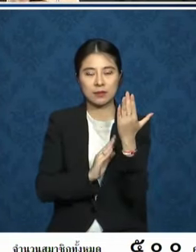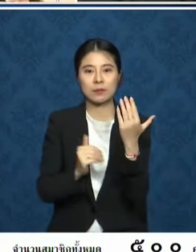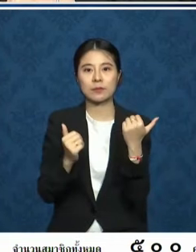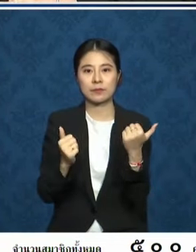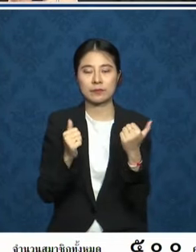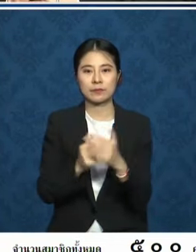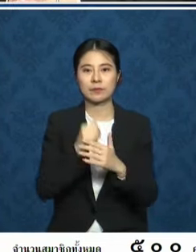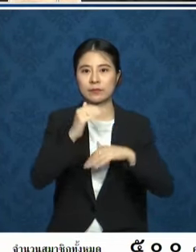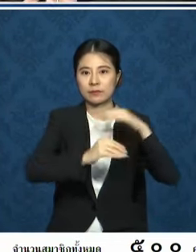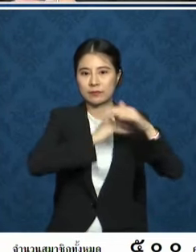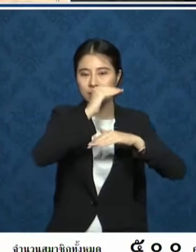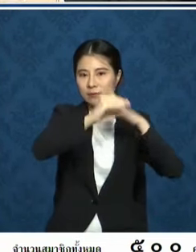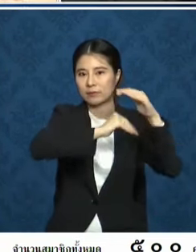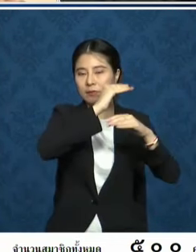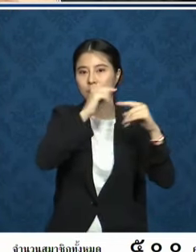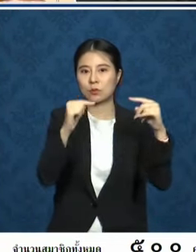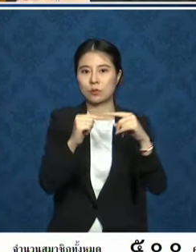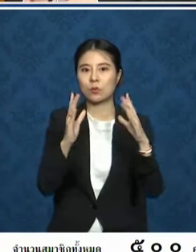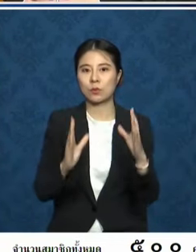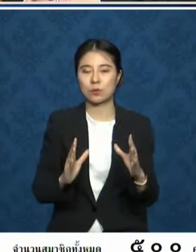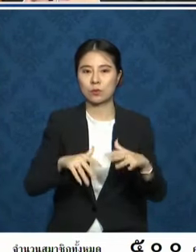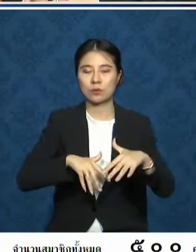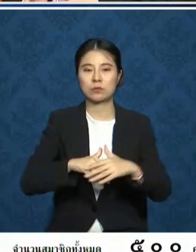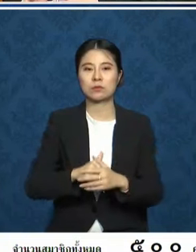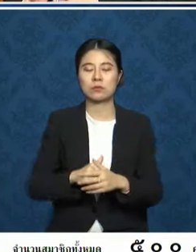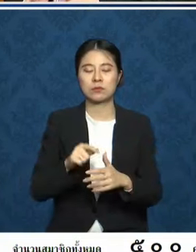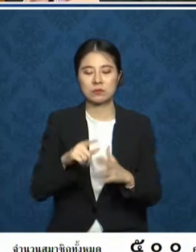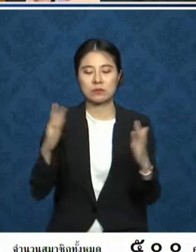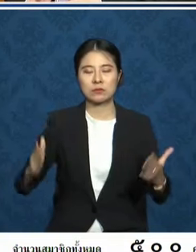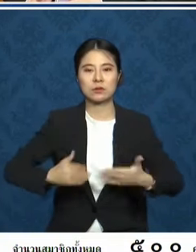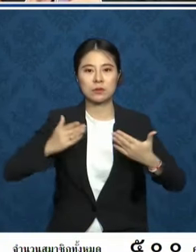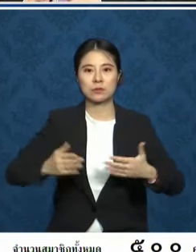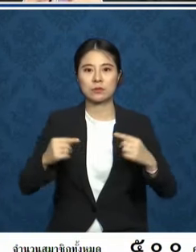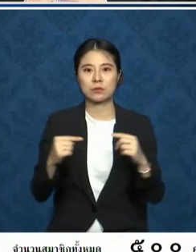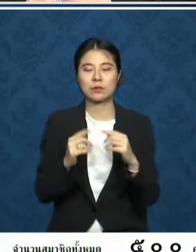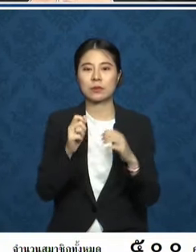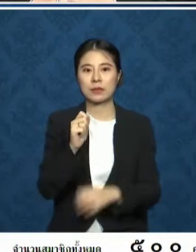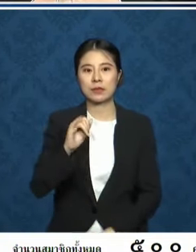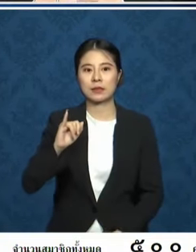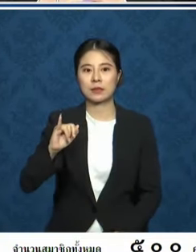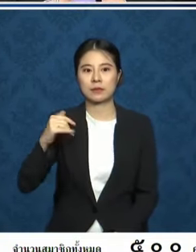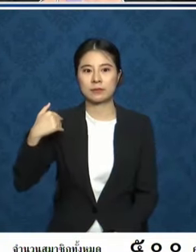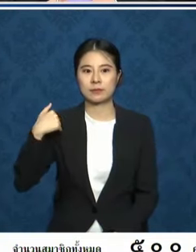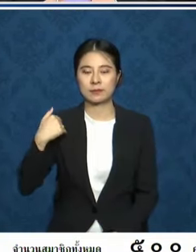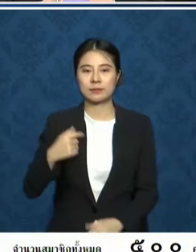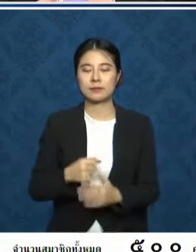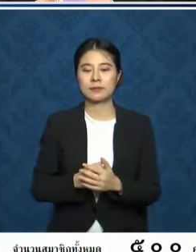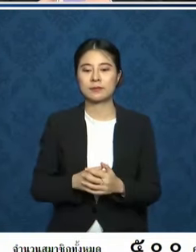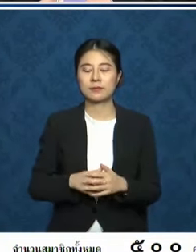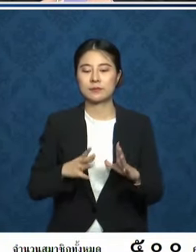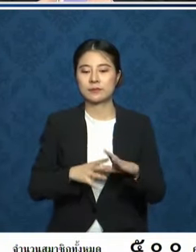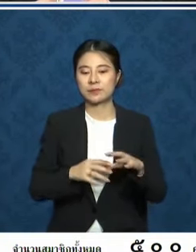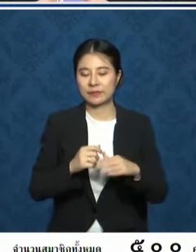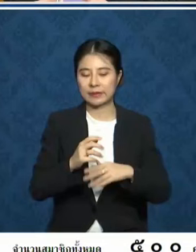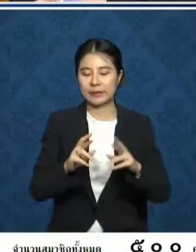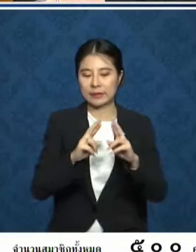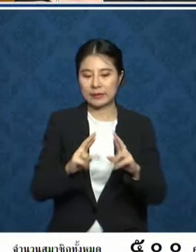ไปการพัฒนากำลงคนการสนับสนุนการใช้ AIในภาคธุรกิจก็จะ